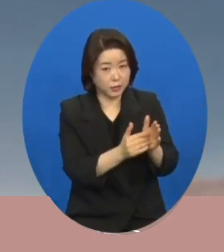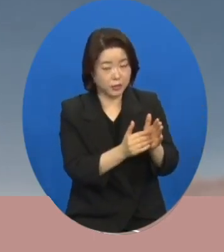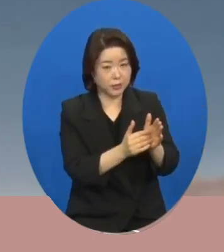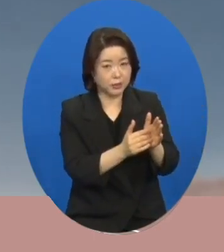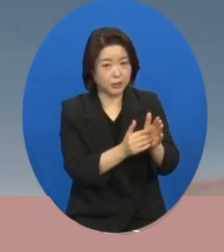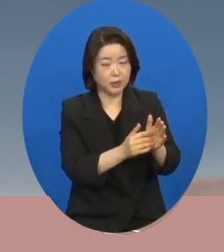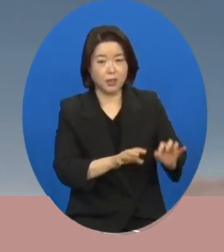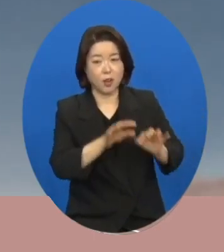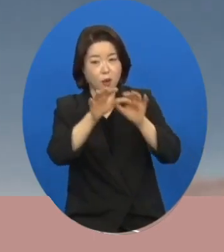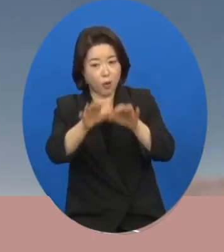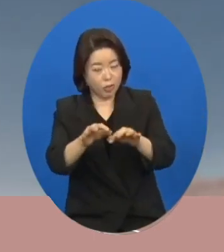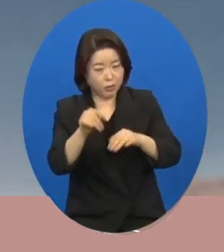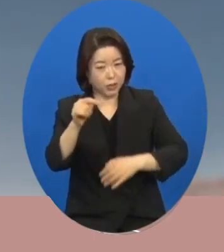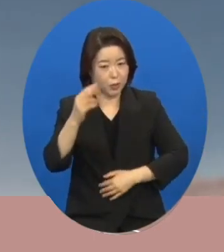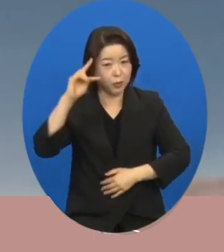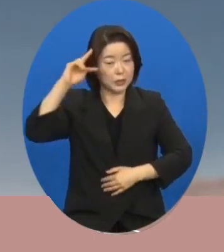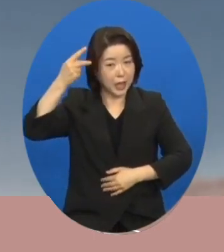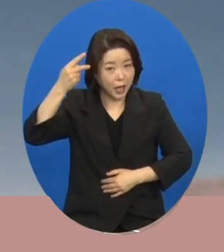착각을 하는 것일까요